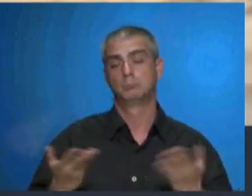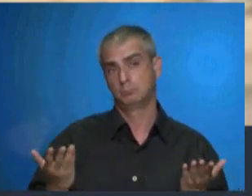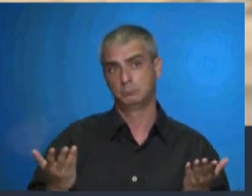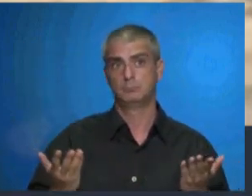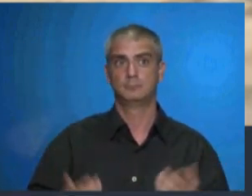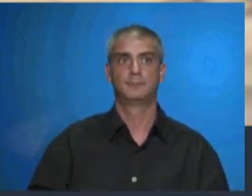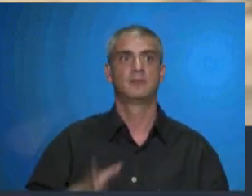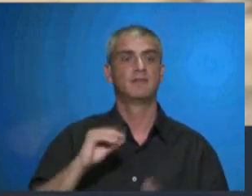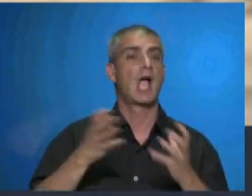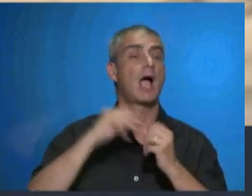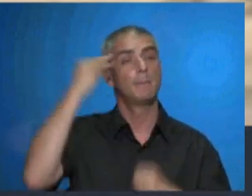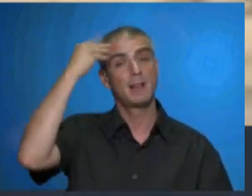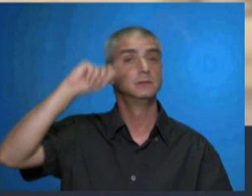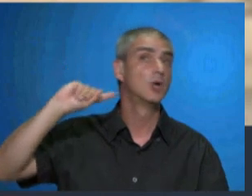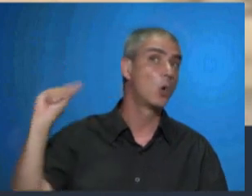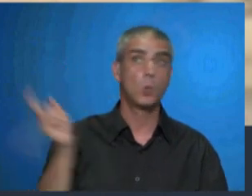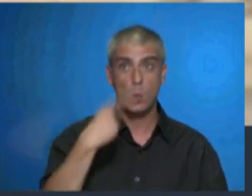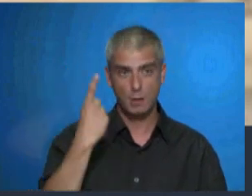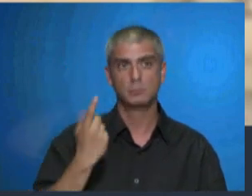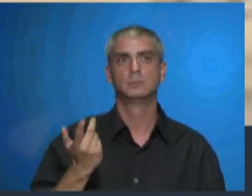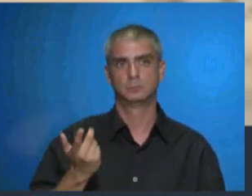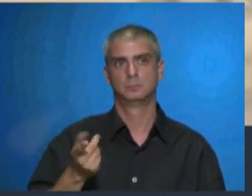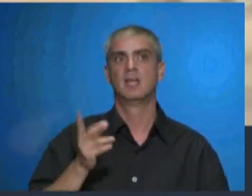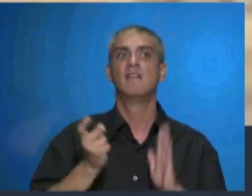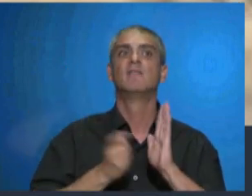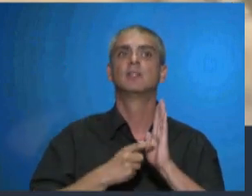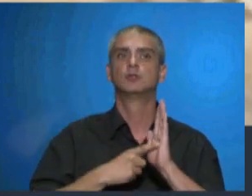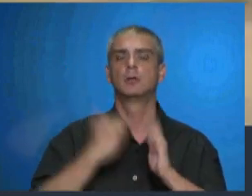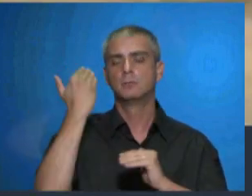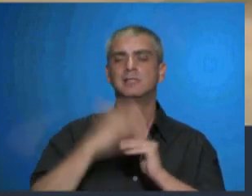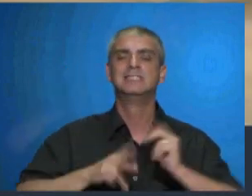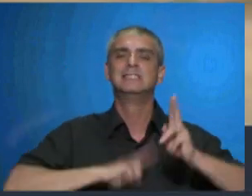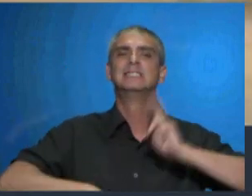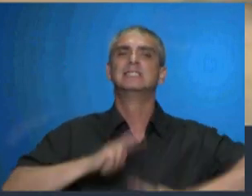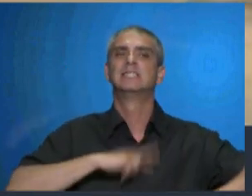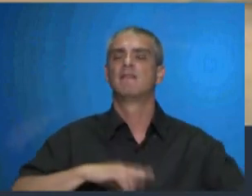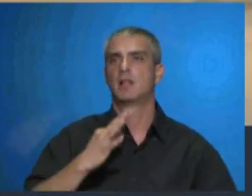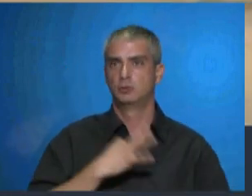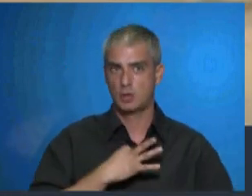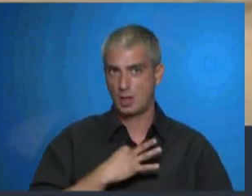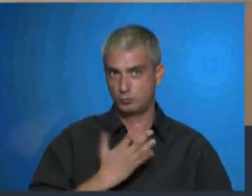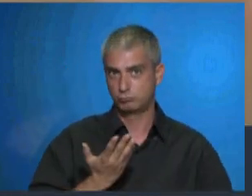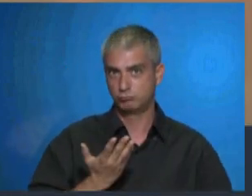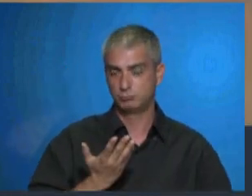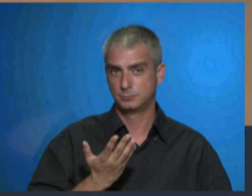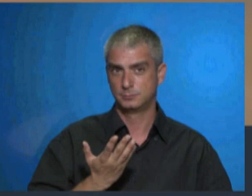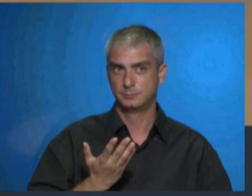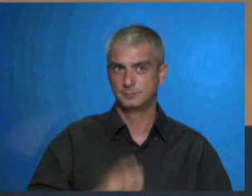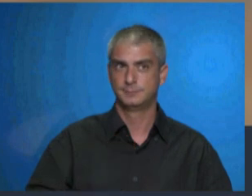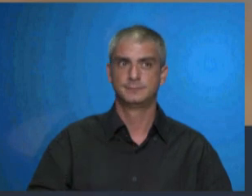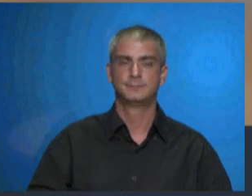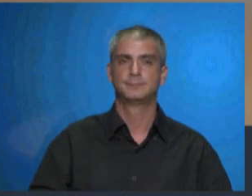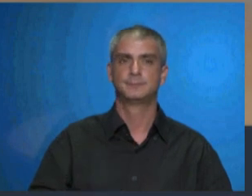الفلسطينيين والشعب الفلسطيني كله وهذا المطالب تمثل كل الشعب كل الشارع